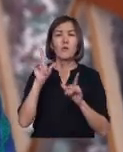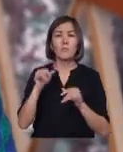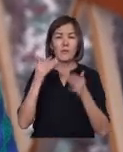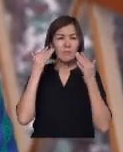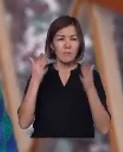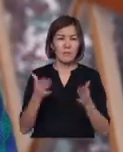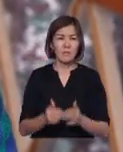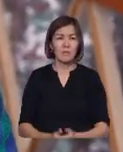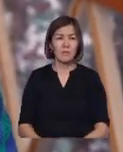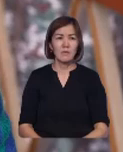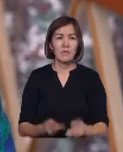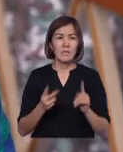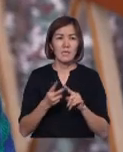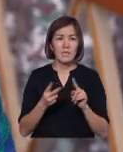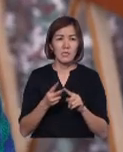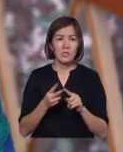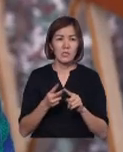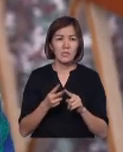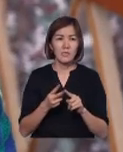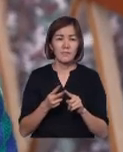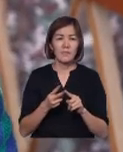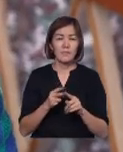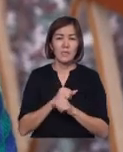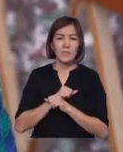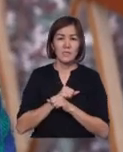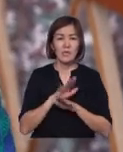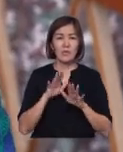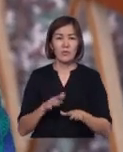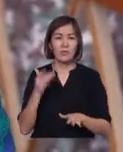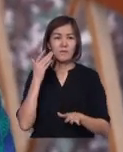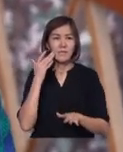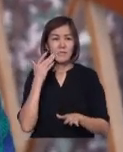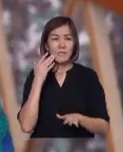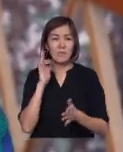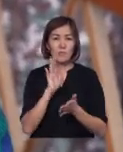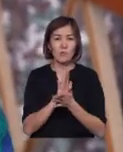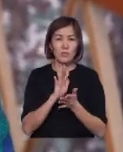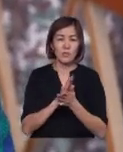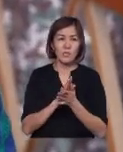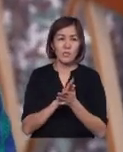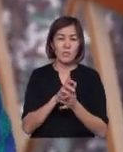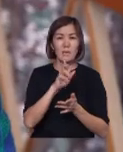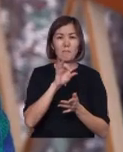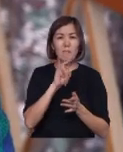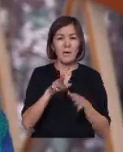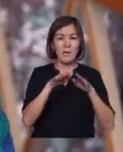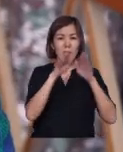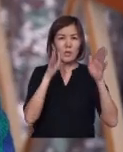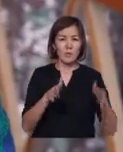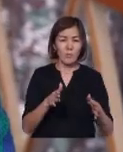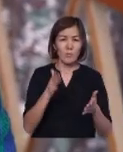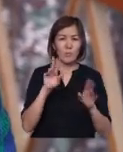гигиенаға жатпайды. Екінші, мына осы жем алатқан жерде әрқашанда болу керек мусорный бір жинайтын